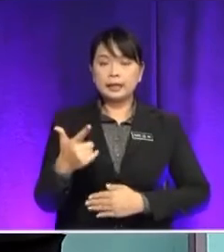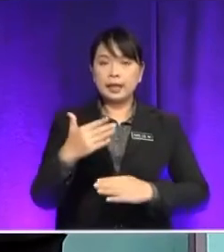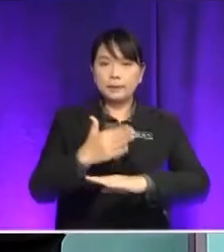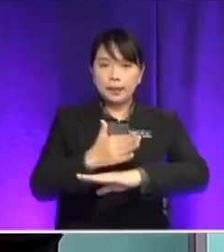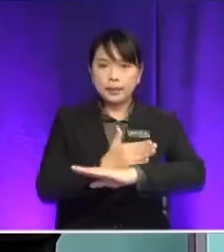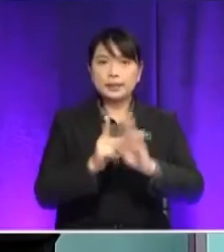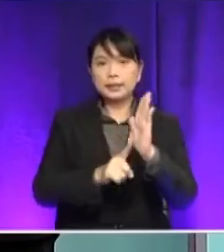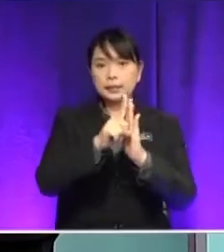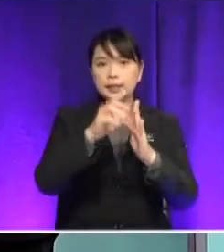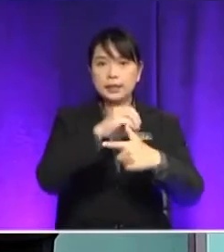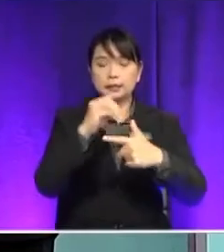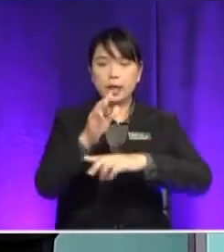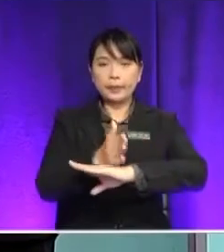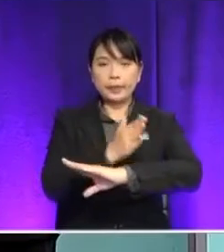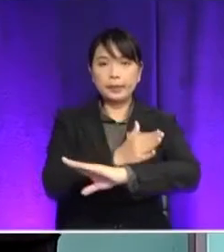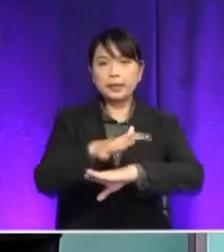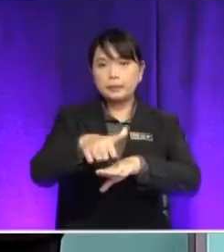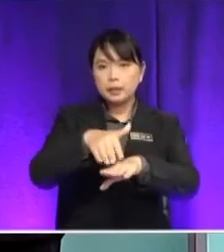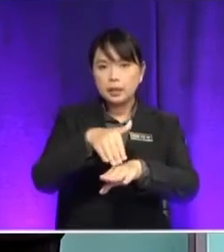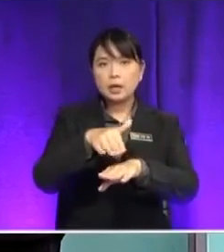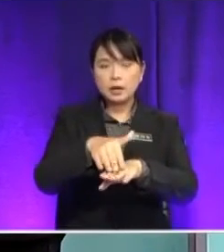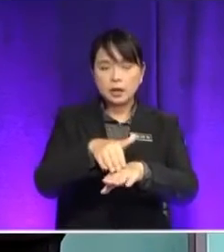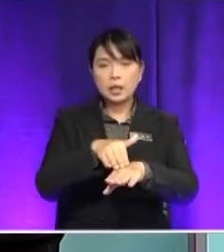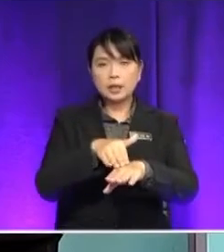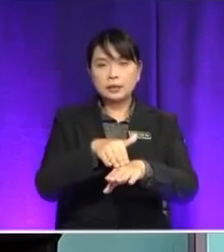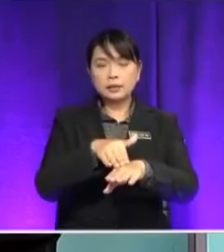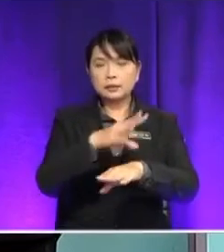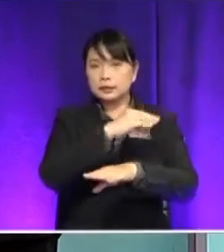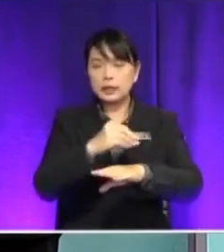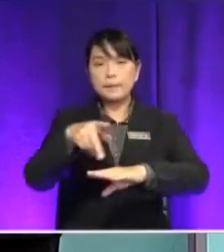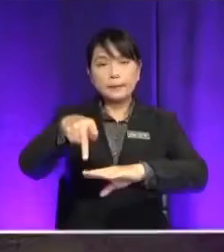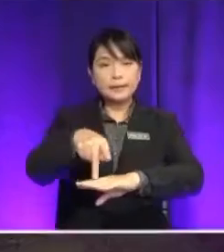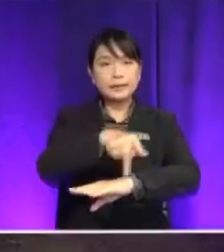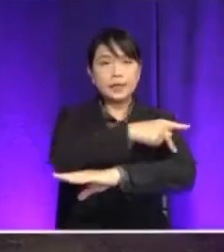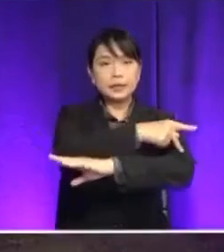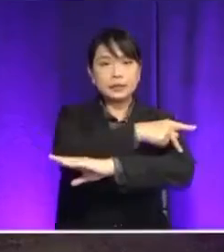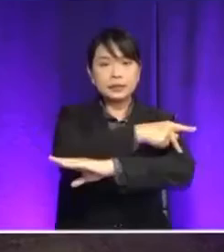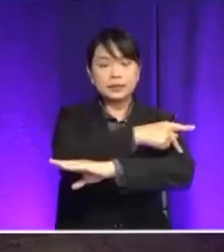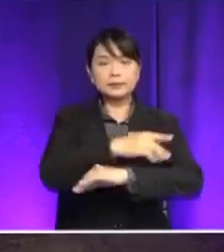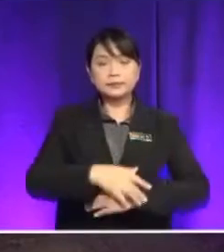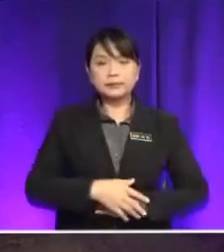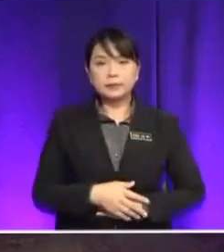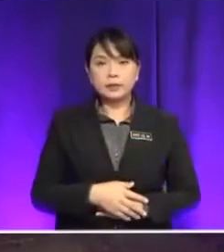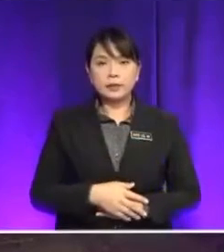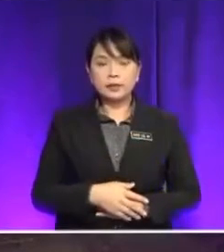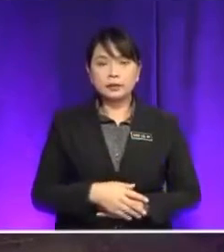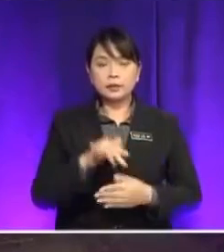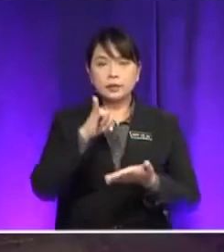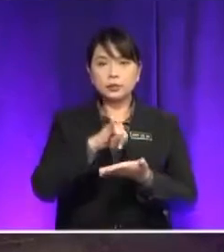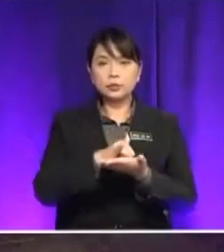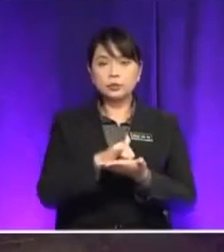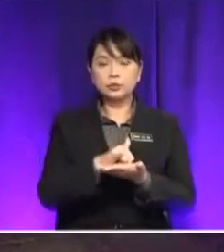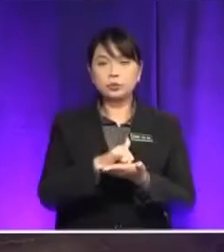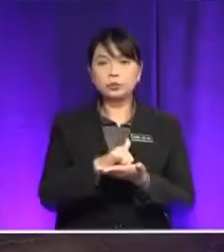pemakai lahan di punya pergerakan ombak herbal sebuah Dan juga panjang gelombang dia yaitu daripada ke dalam ke